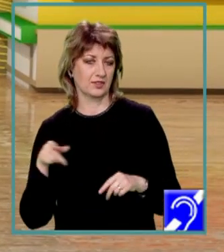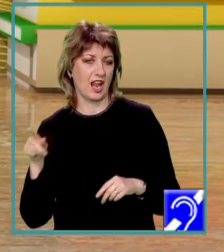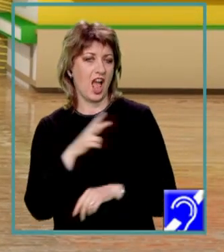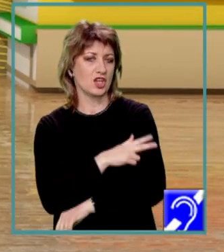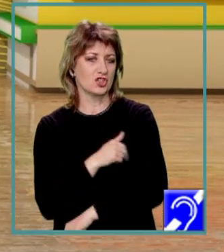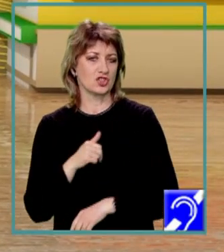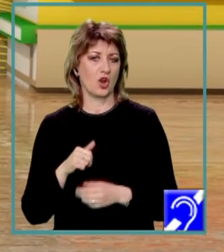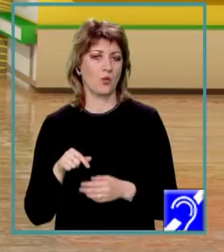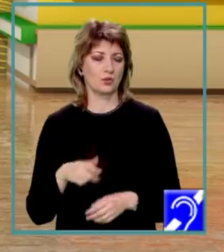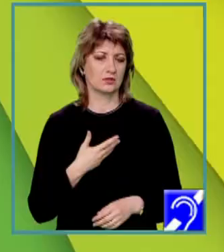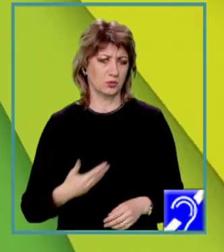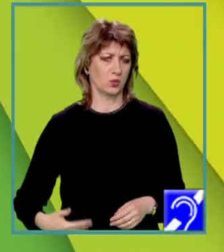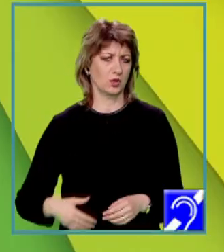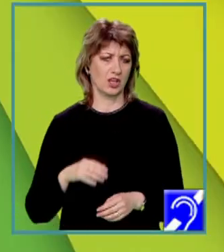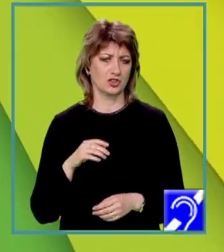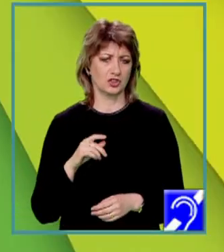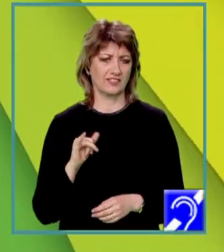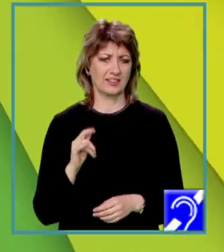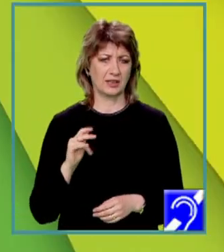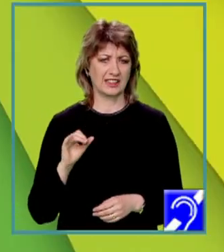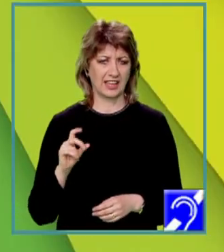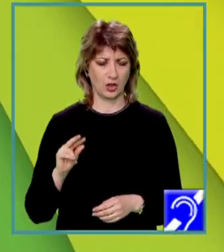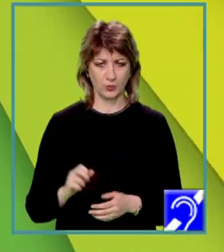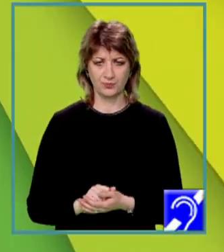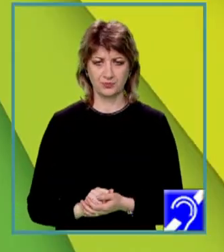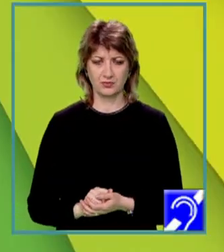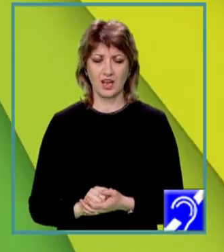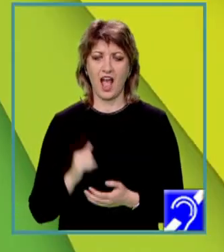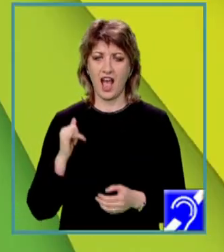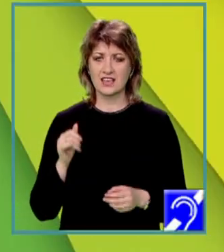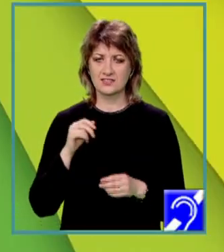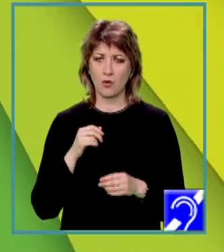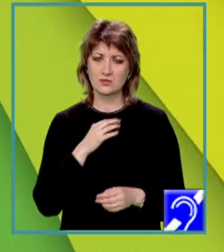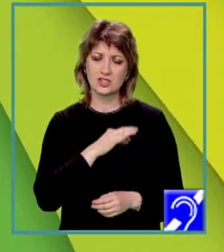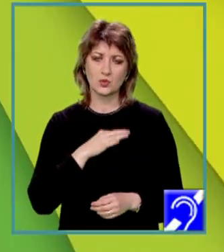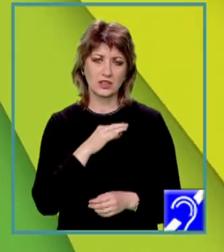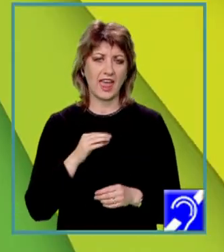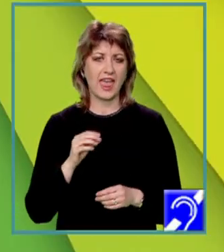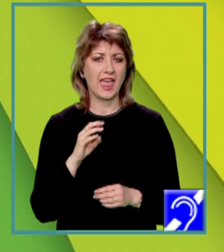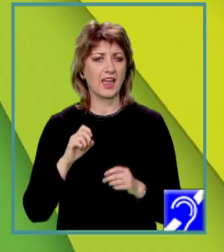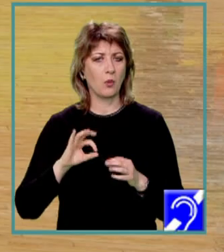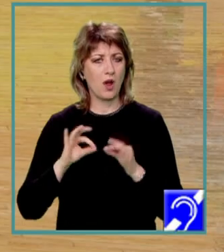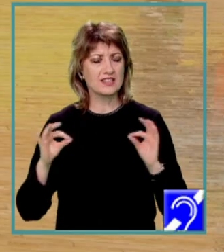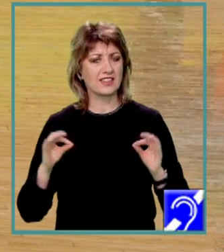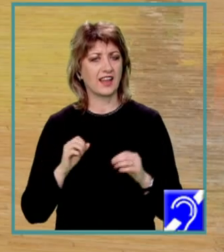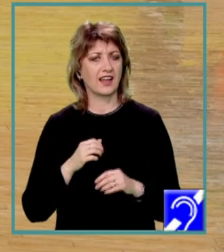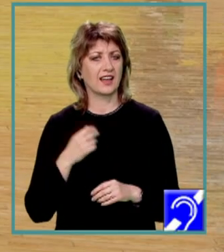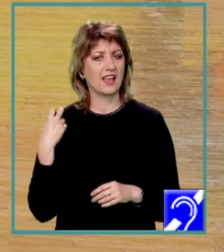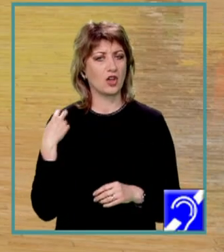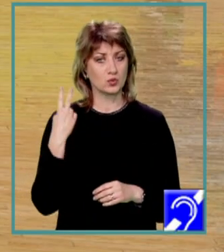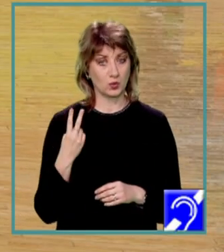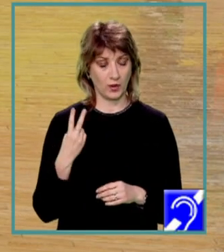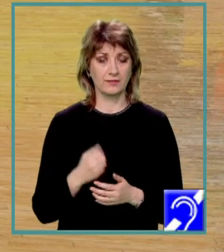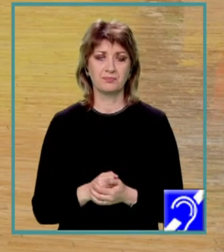Dante alighieri din București astăzi vom studia ecuația de gradul al doilea și membru pus